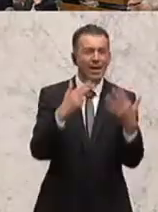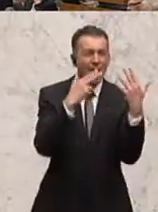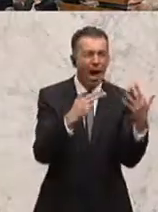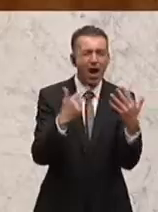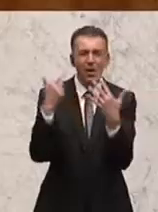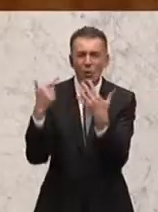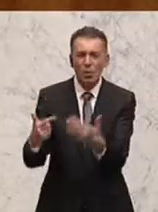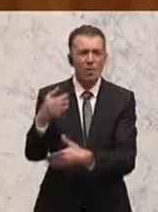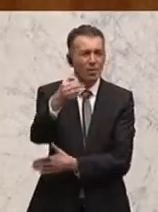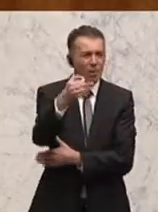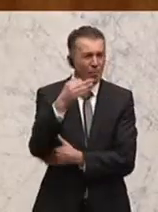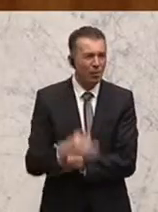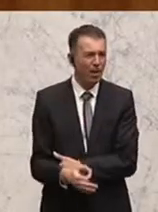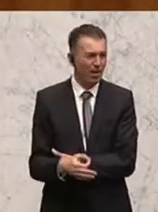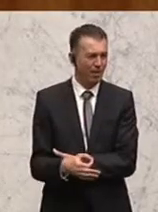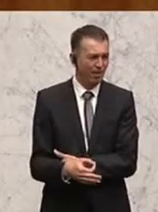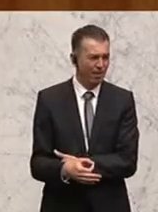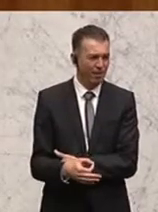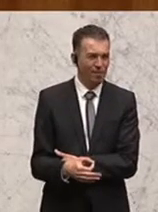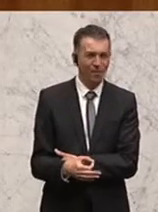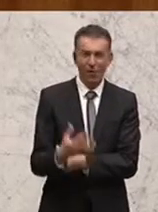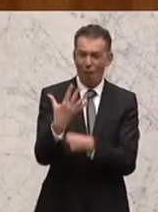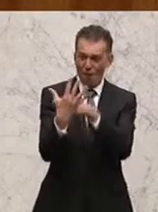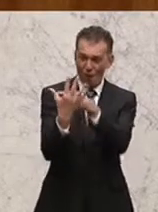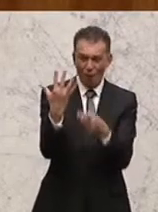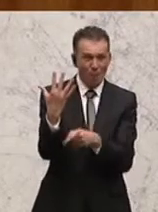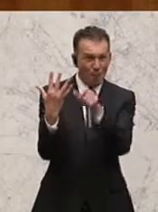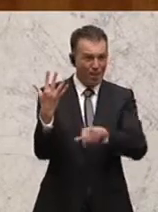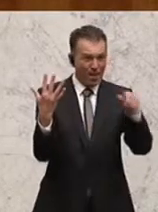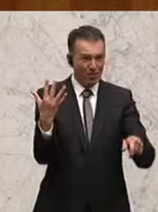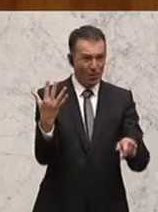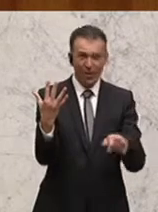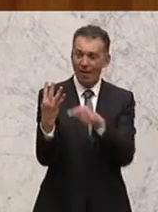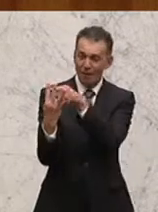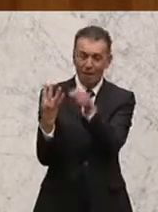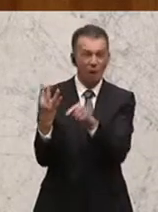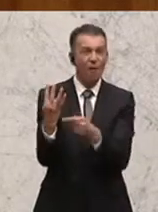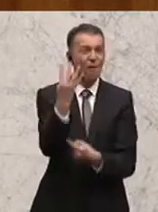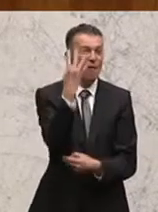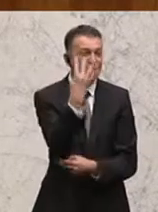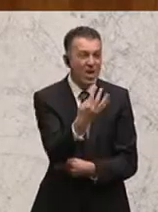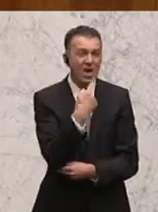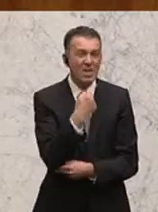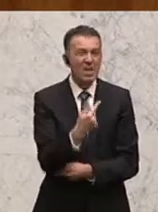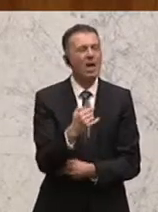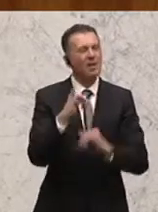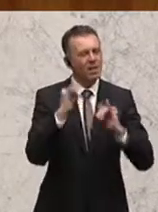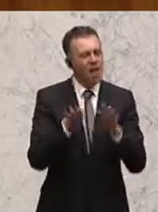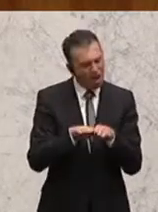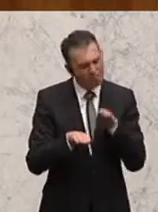78%. 4 von 5 sind dafür, dass wir einen Schritt weitergehen.